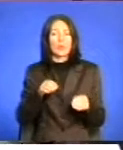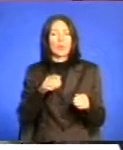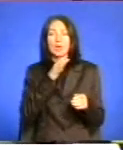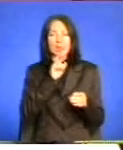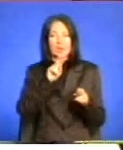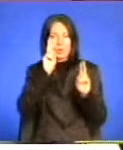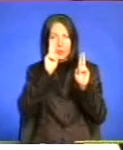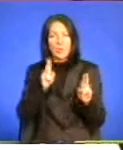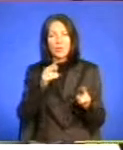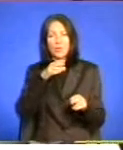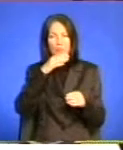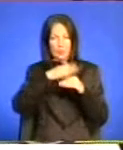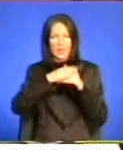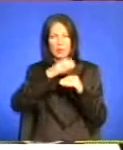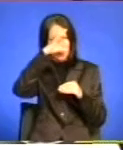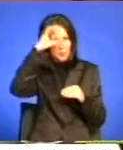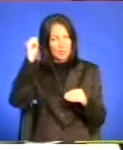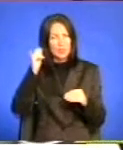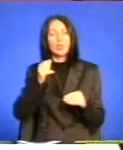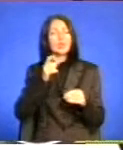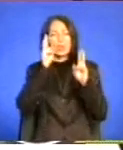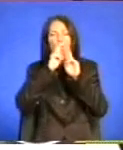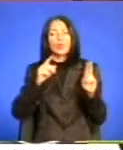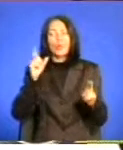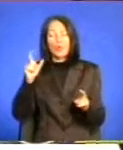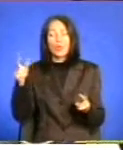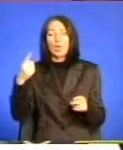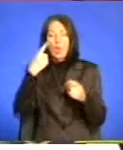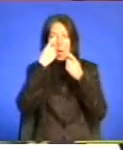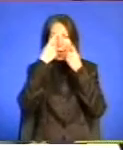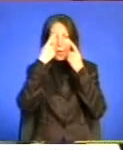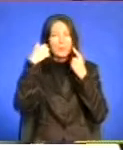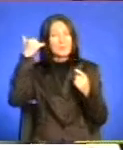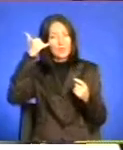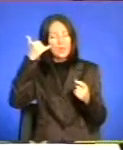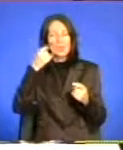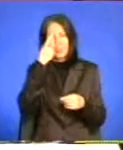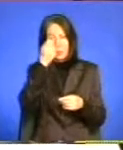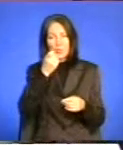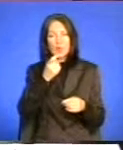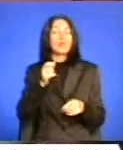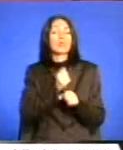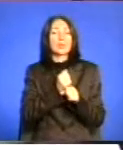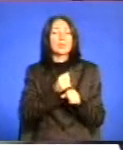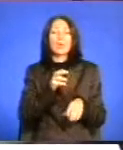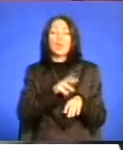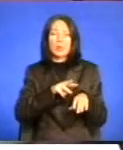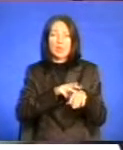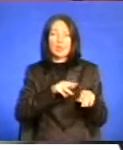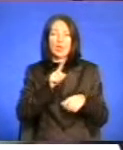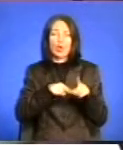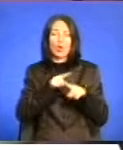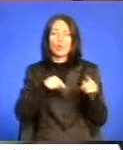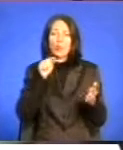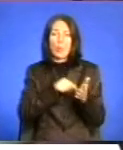особи телефонують до них на стаціонарний номер та повідомляють, що вони працівники міліції, а їхні родичі потрапили в ДТП. У зв'язку з